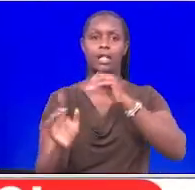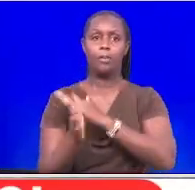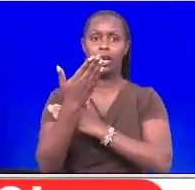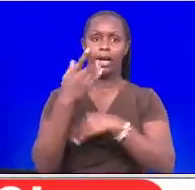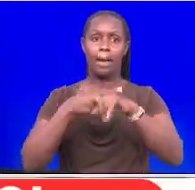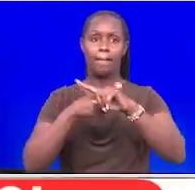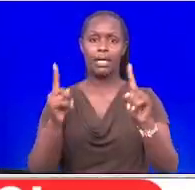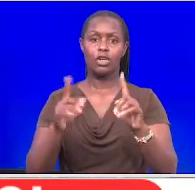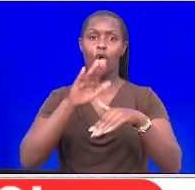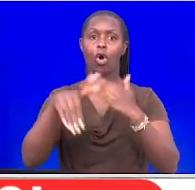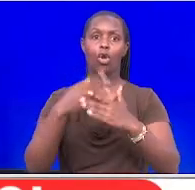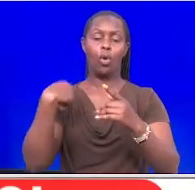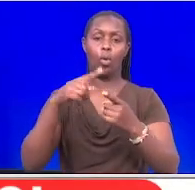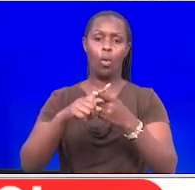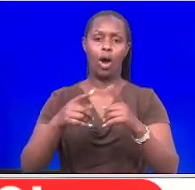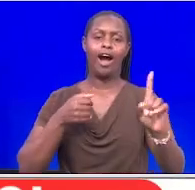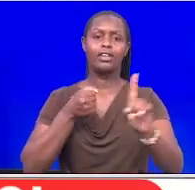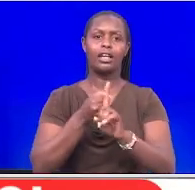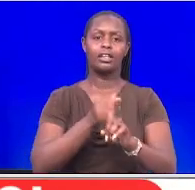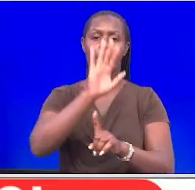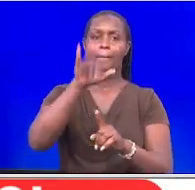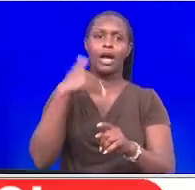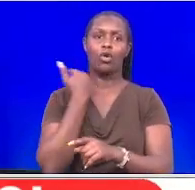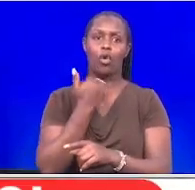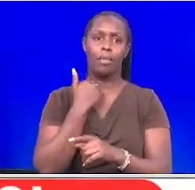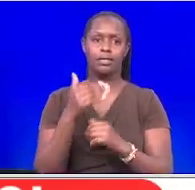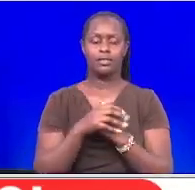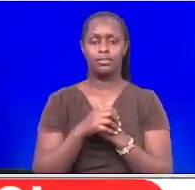hivyo vilishambuliwa na genge la wezi.